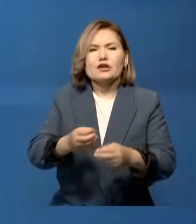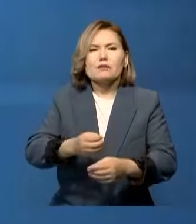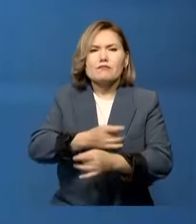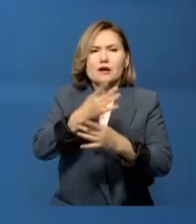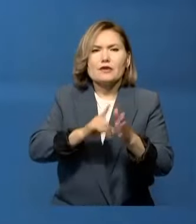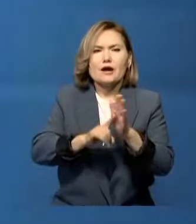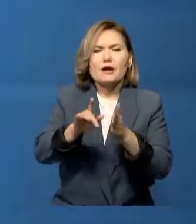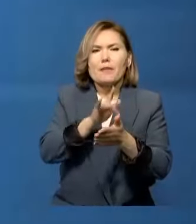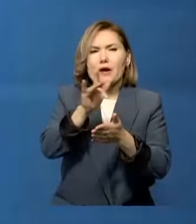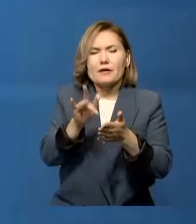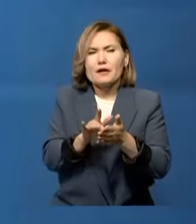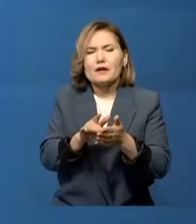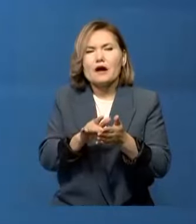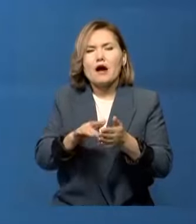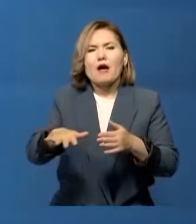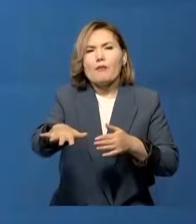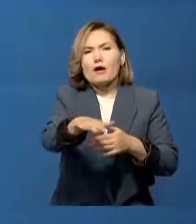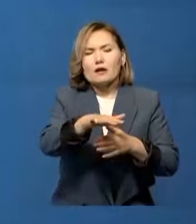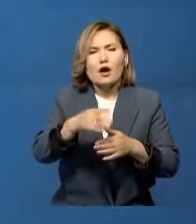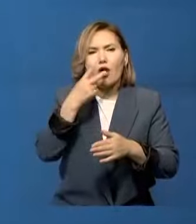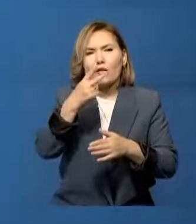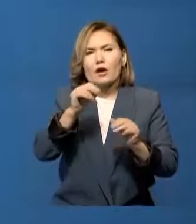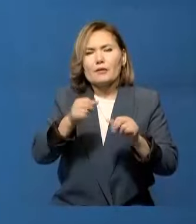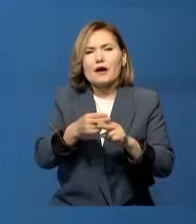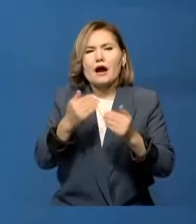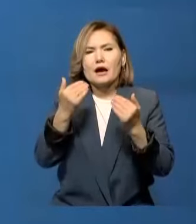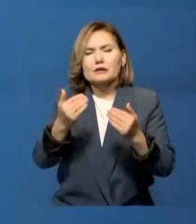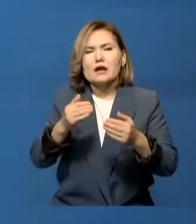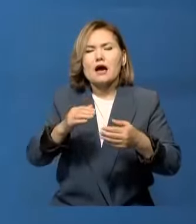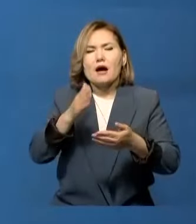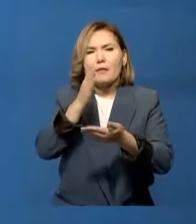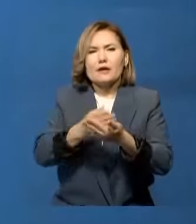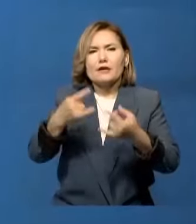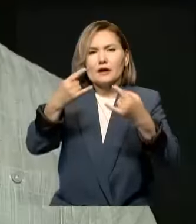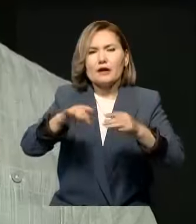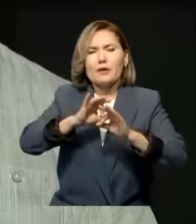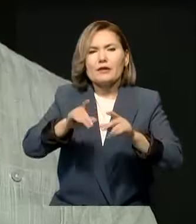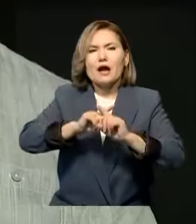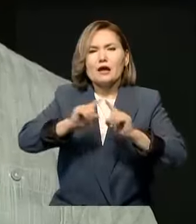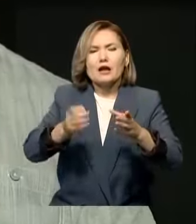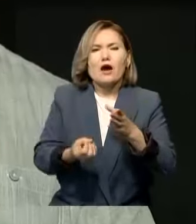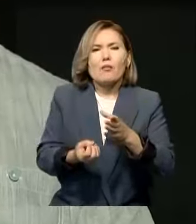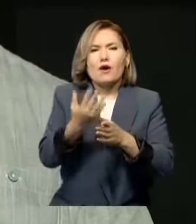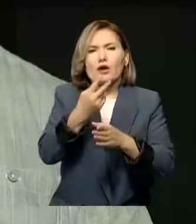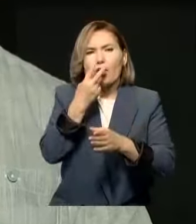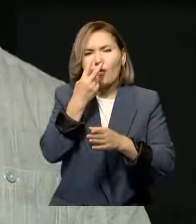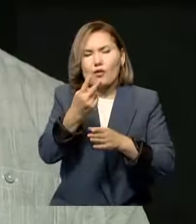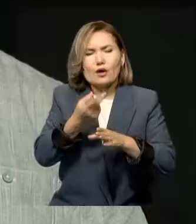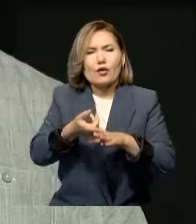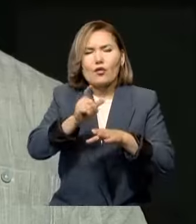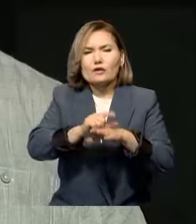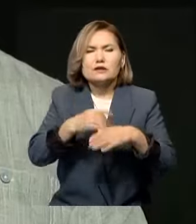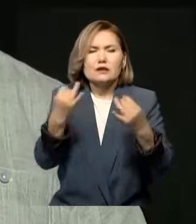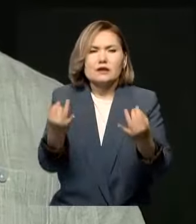басталды. Оны қаланың кез келген жерінен тамашалауға болады. Қазір әріптесіміз Алмас Сәдуақас осы ерекше көріністен алған әсермен бөлісуге